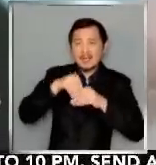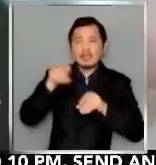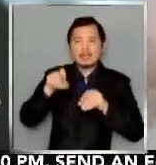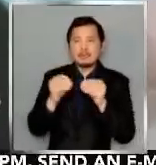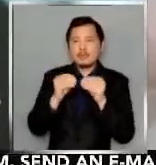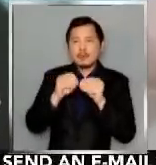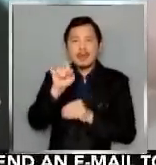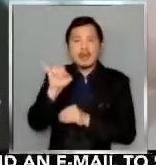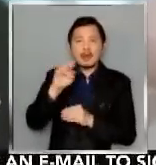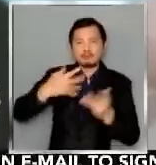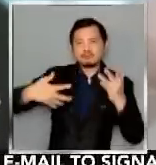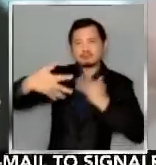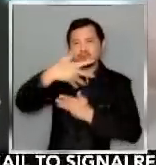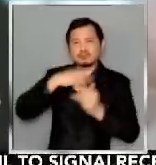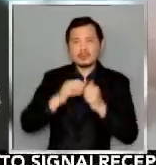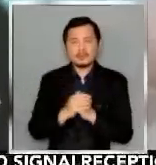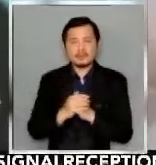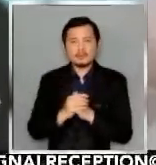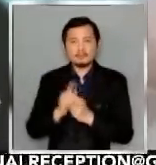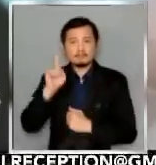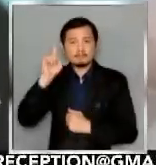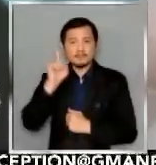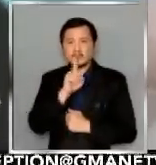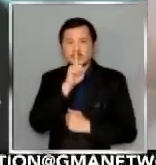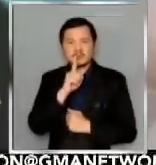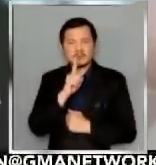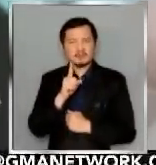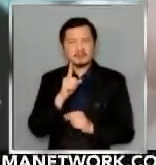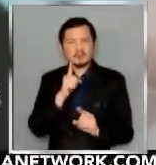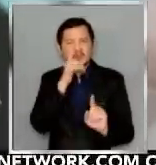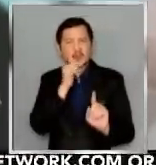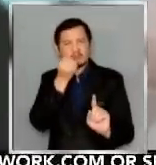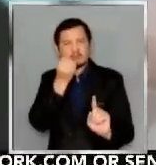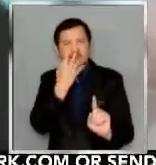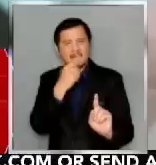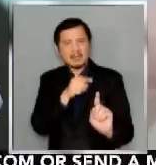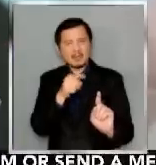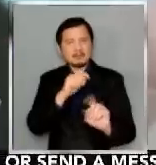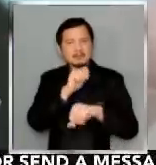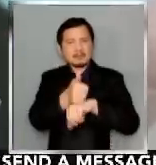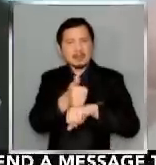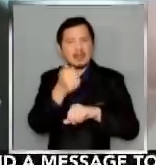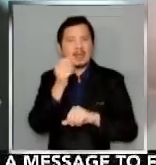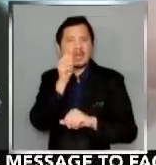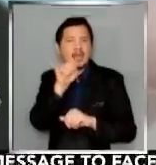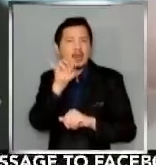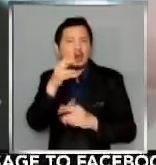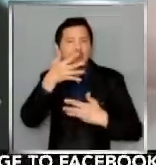talagang hindi maganda ang ventilation. And if you look at some crowded places like Divisoria, you know, pupunta ka doon sa mga